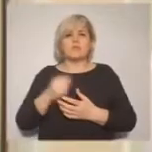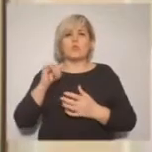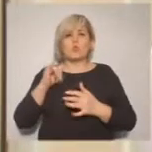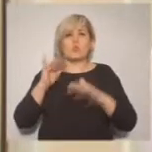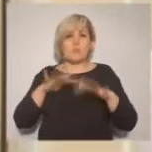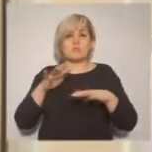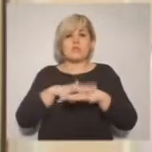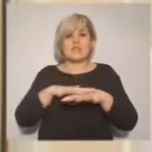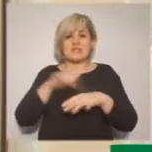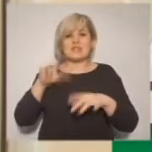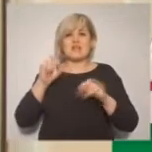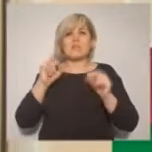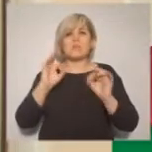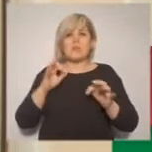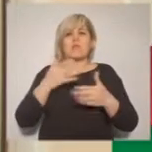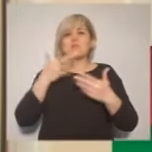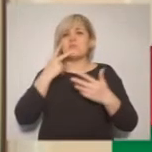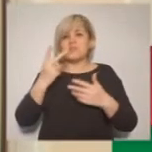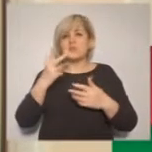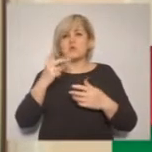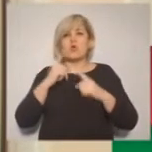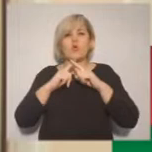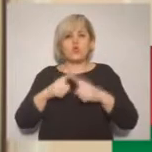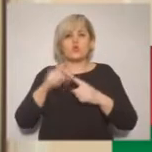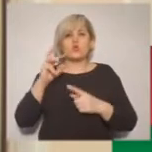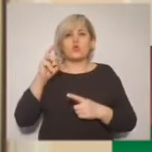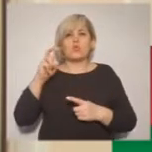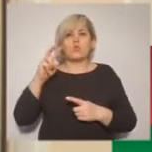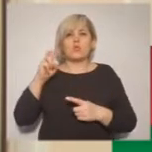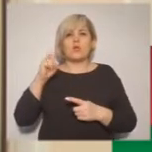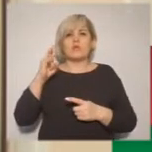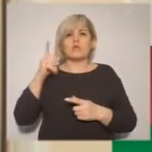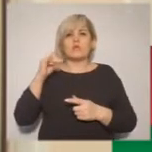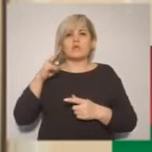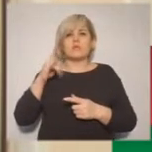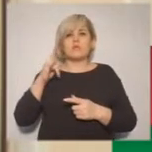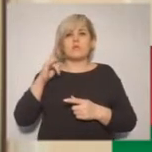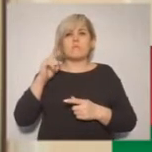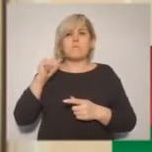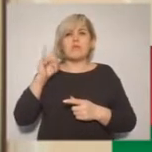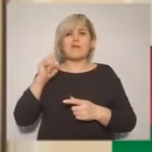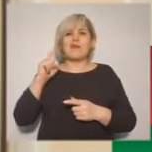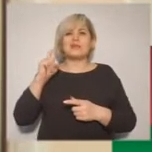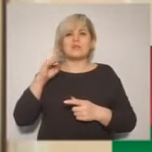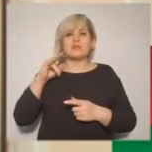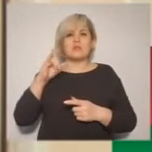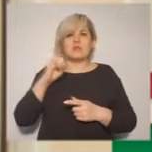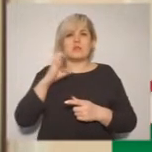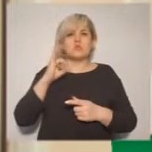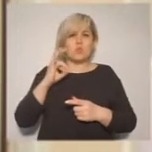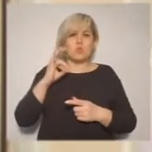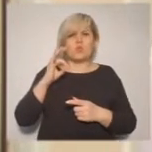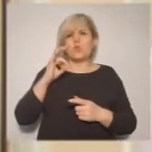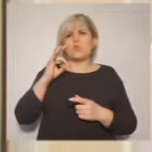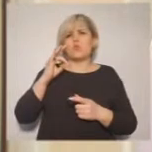местного населения, как правило, мы видим хронические холангиты паразитарные, уже со структурными изменениями